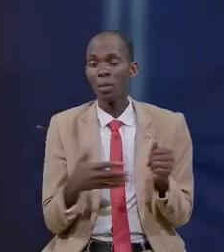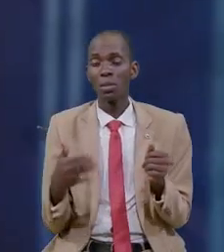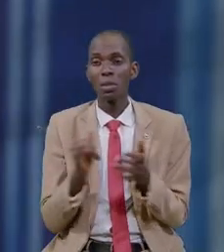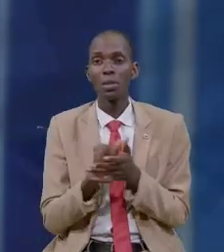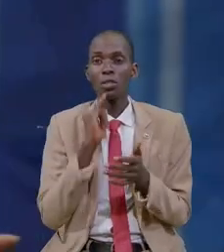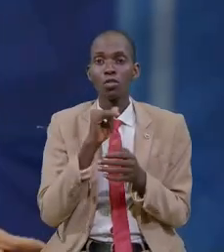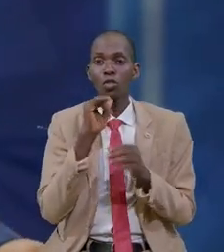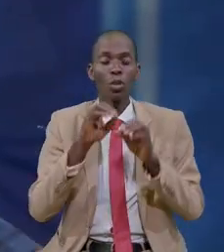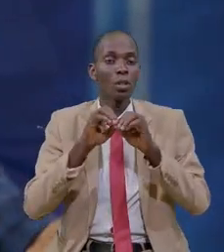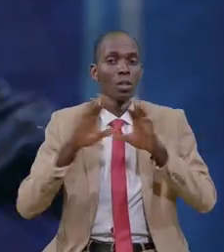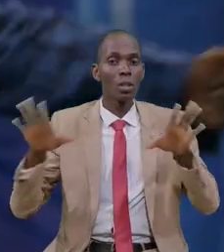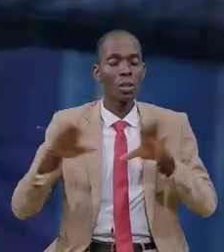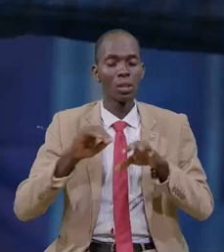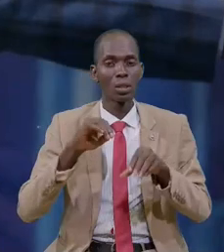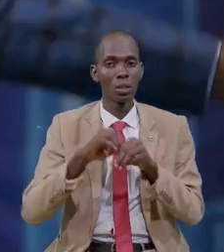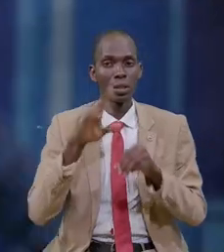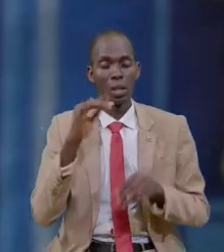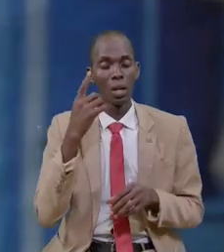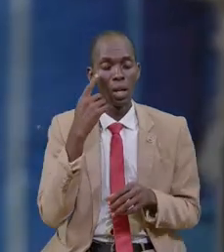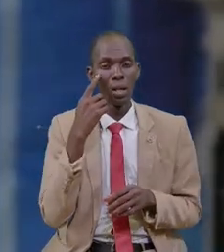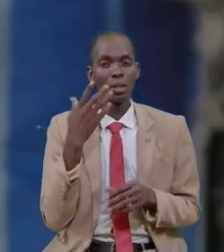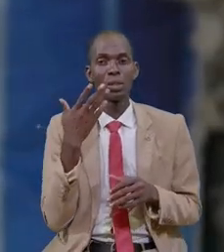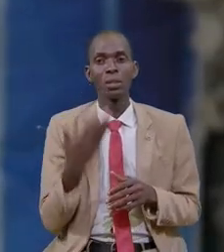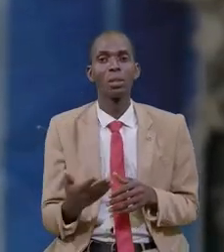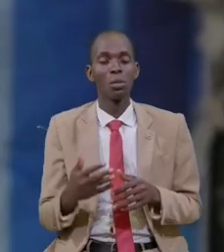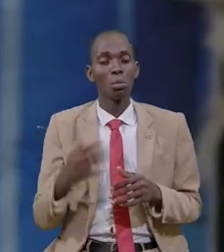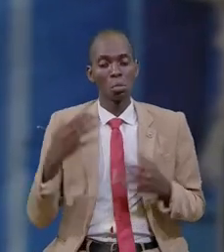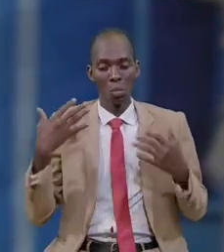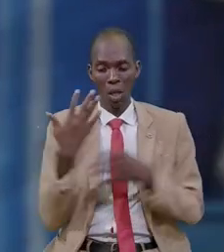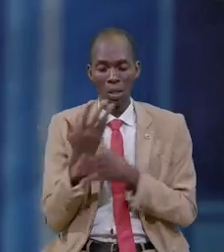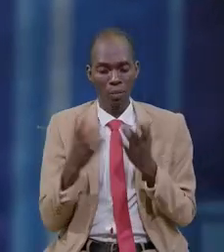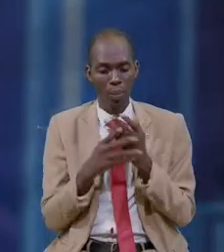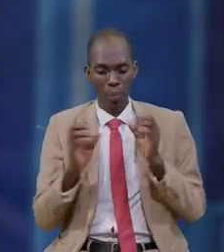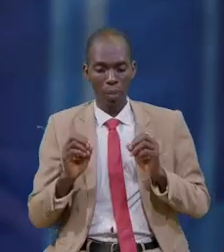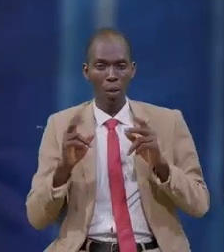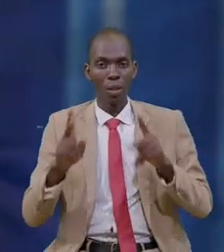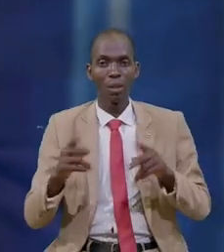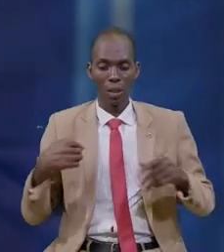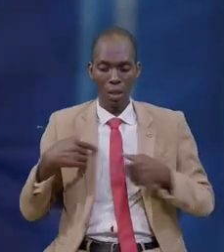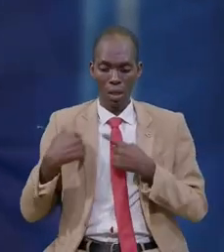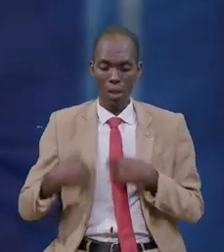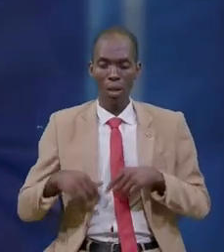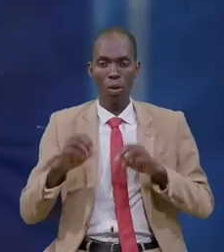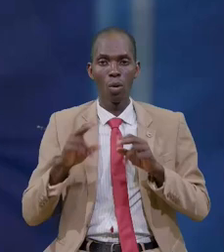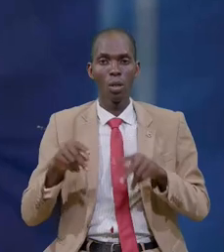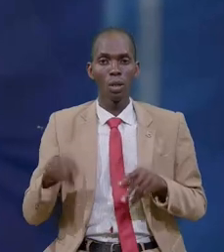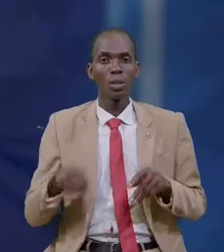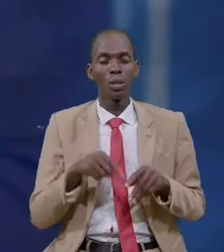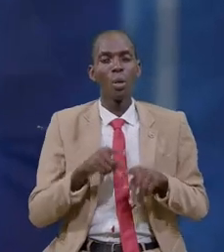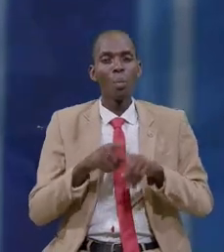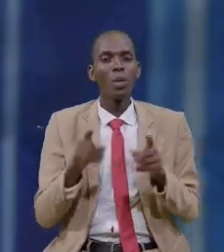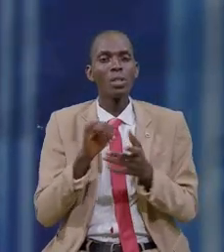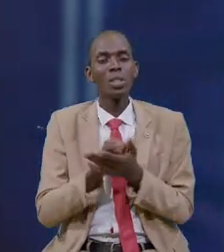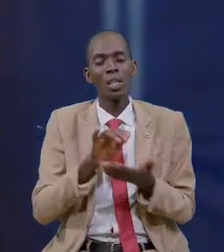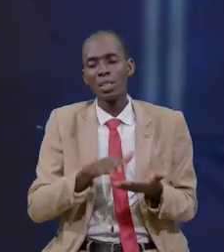bien. Même si tes pieds sont en forme, tes mains sont en forme, même tout va bien dans ton cœur,